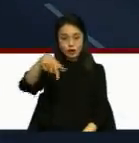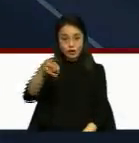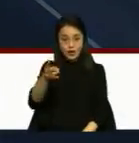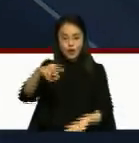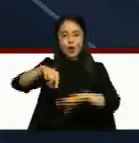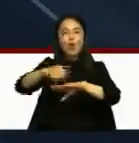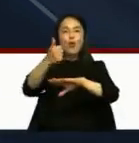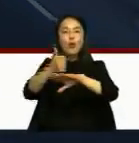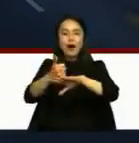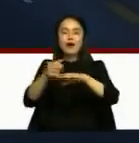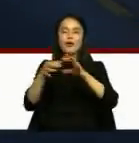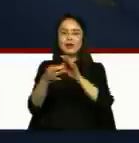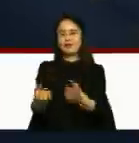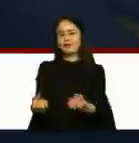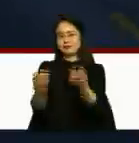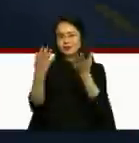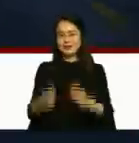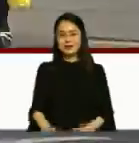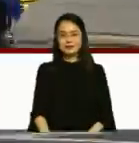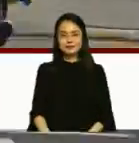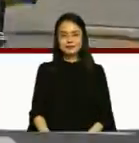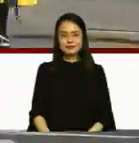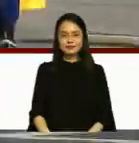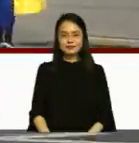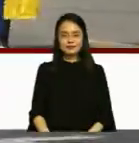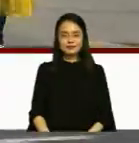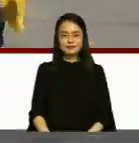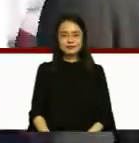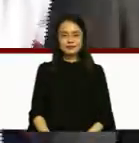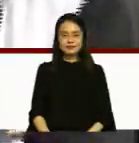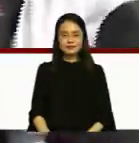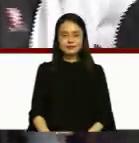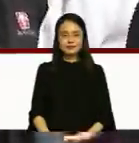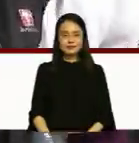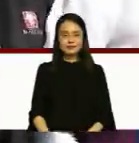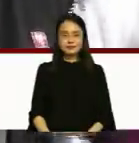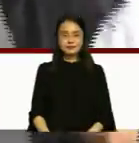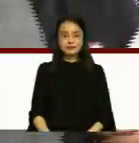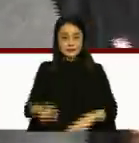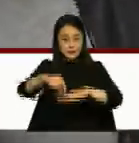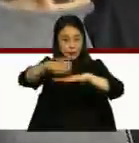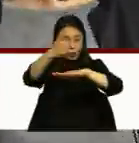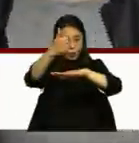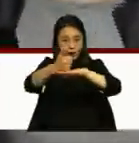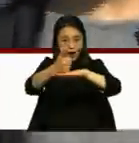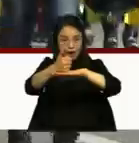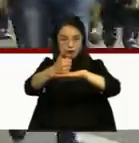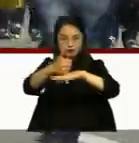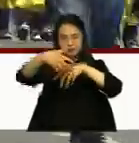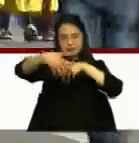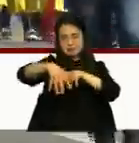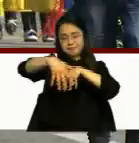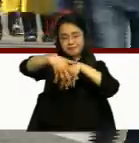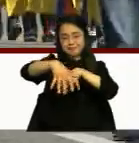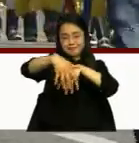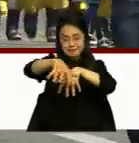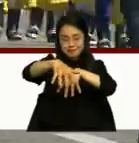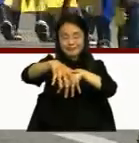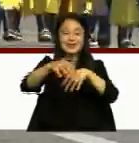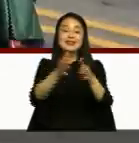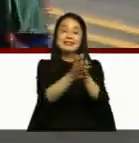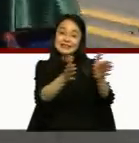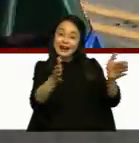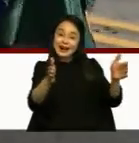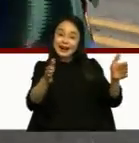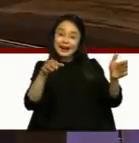태조 이성계 조선의 보물 열다 를 주제로 진행됩니다 태조 이성계의 어가 행렬 을 시작으로 div 우리 디지털